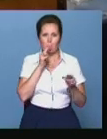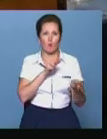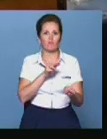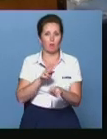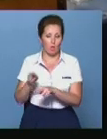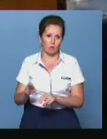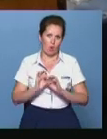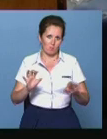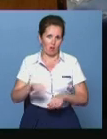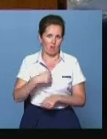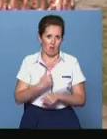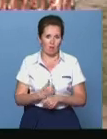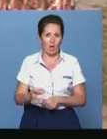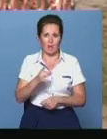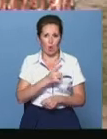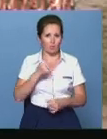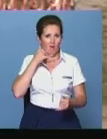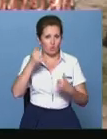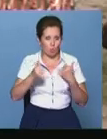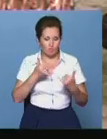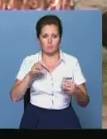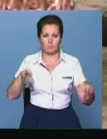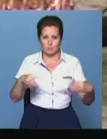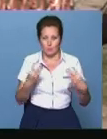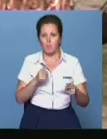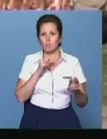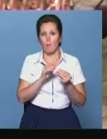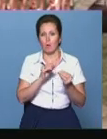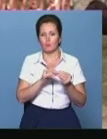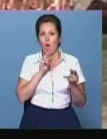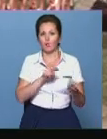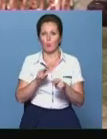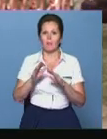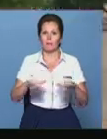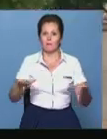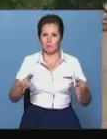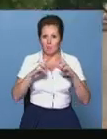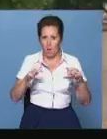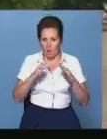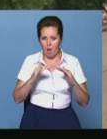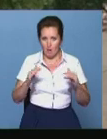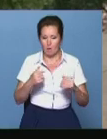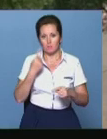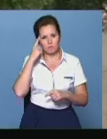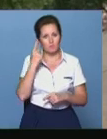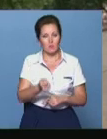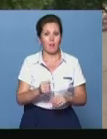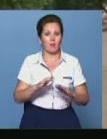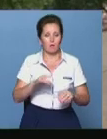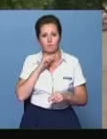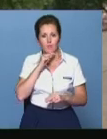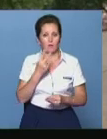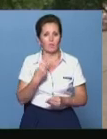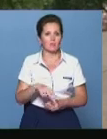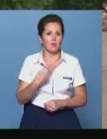муниципальным властям района на видеосвязи. По-прежнему контроль за детскими лагерями. Вице-премьер по требованию главы доложил, сейчас работает